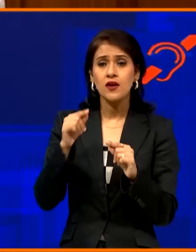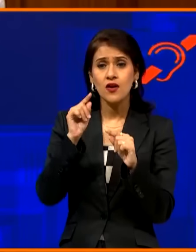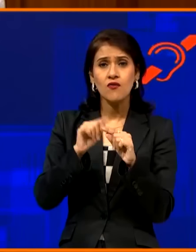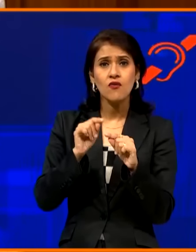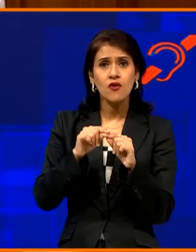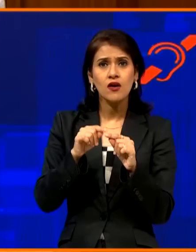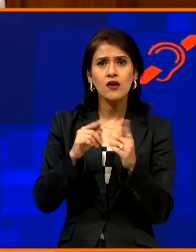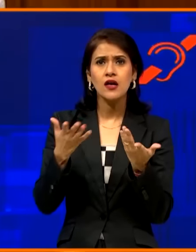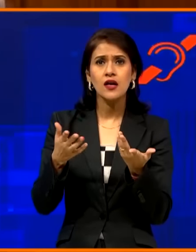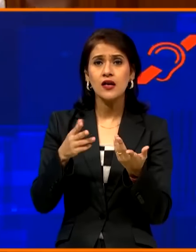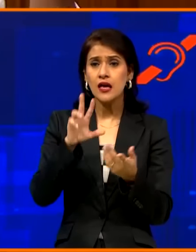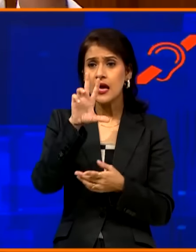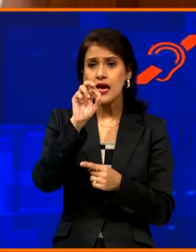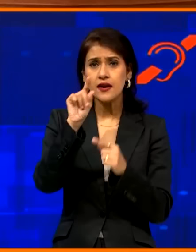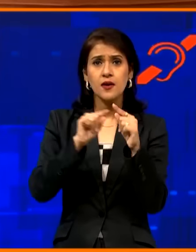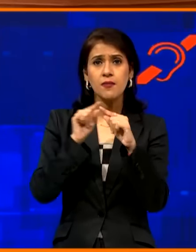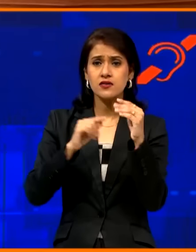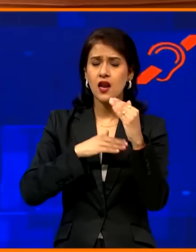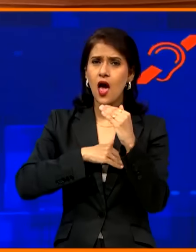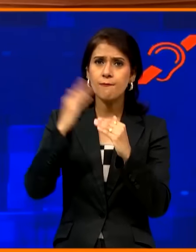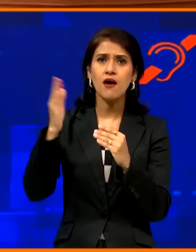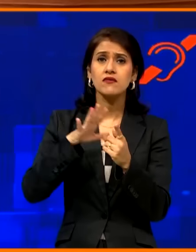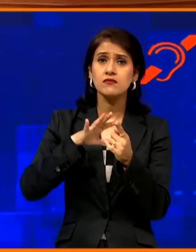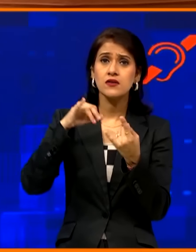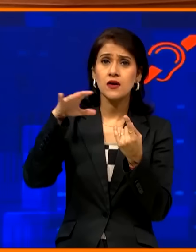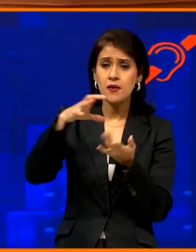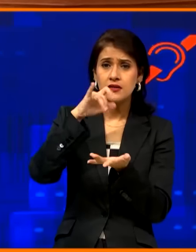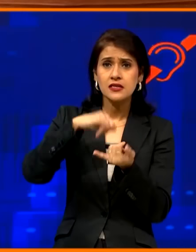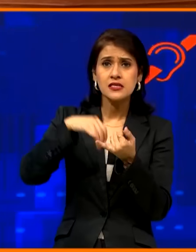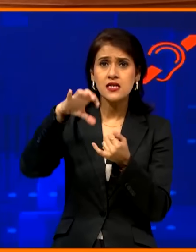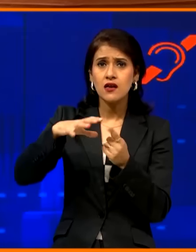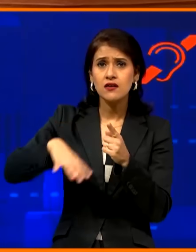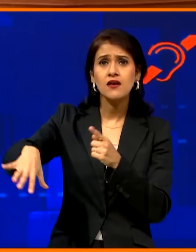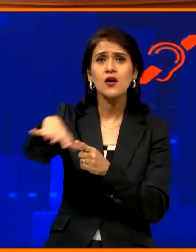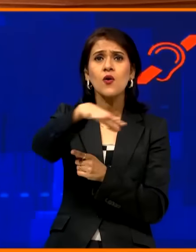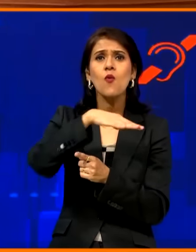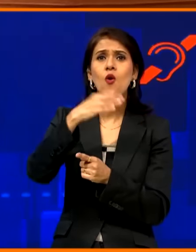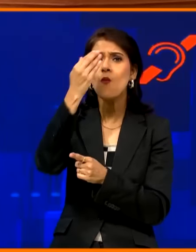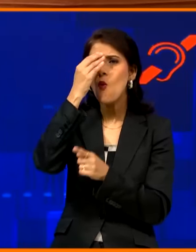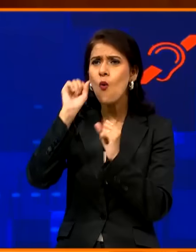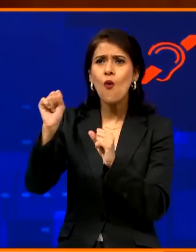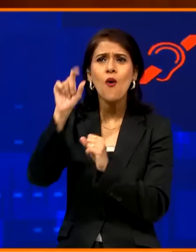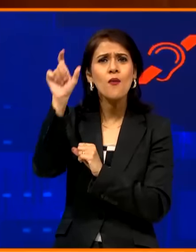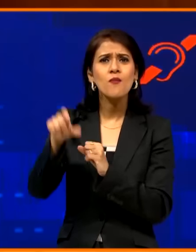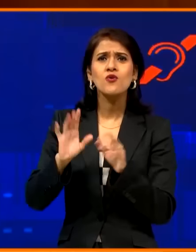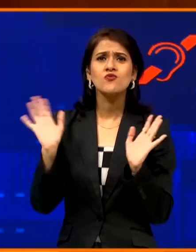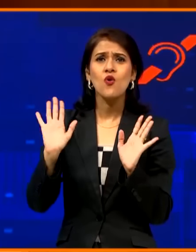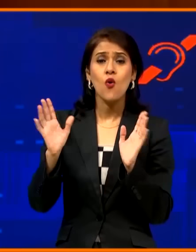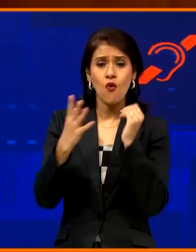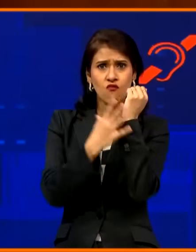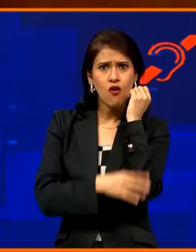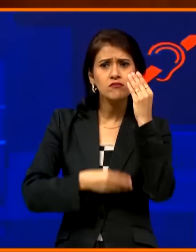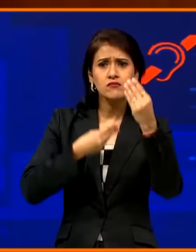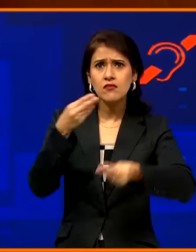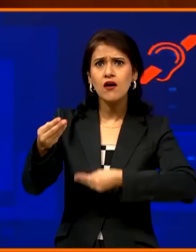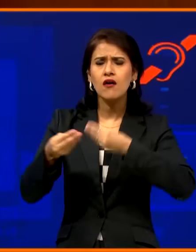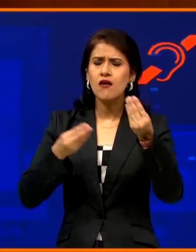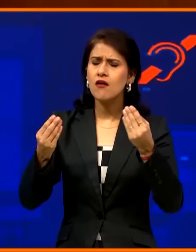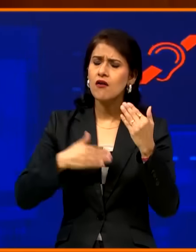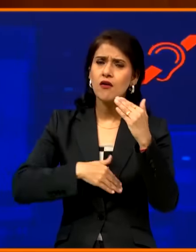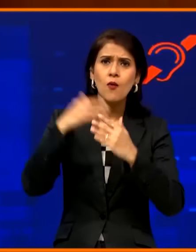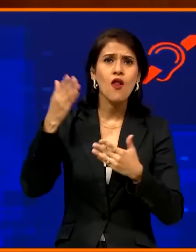पर नन मुस्लिम्स है व वो कांस्टेंसी ऐसी है वह मुसलमान का आदमी नहीं था वोह वोह तो गरीबों का था वाकई गरीबों का आदमी